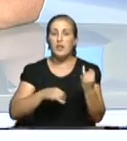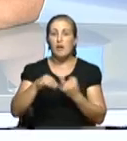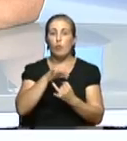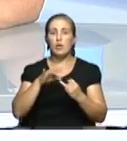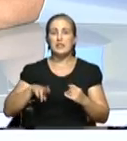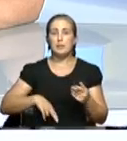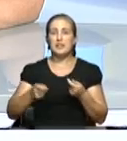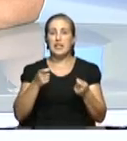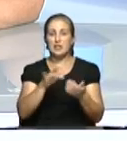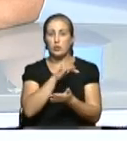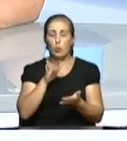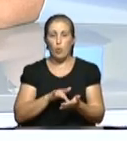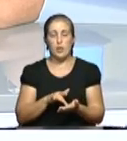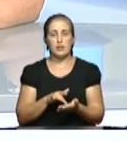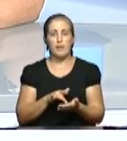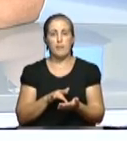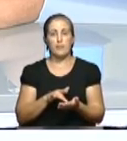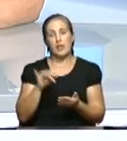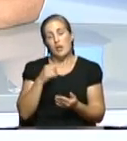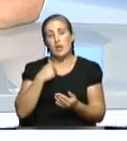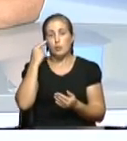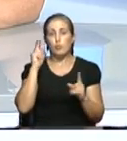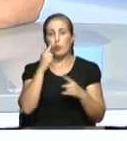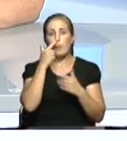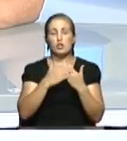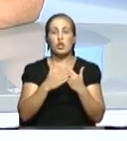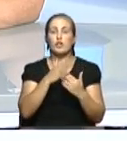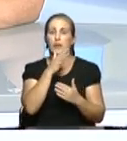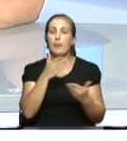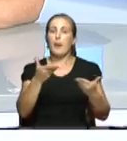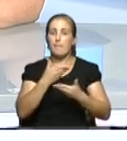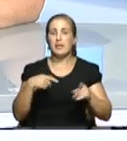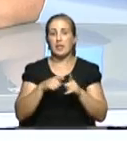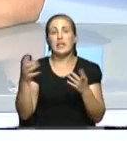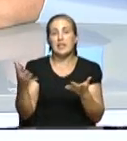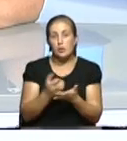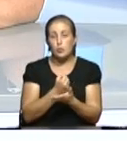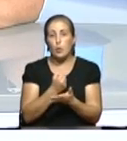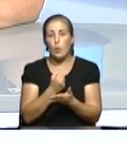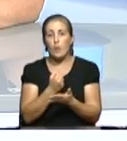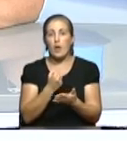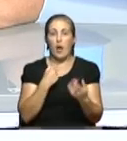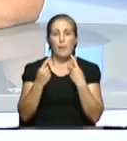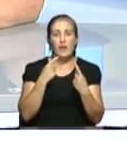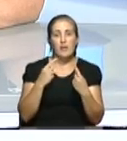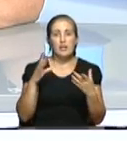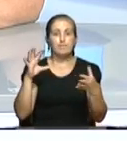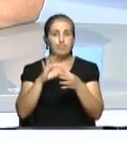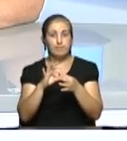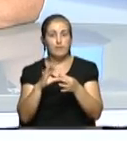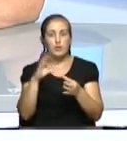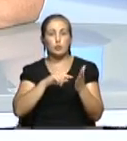администрации города и я думаю что в ближайшее время мы таки найдемся обговорим все точки